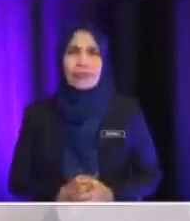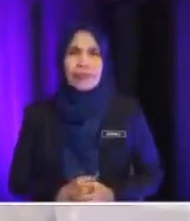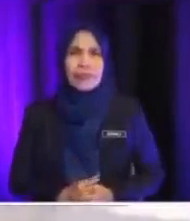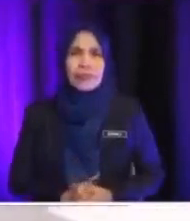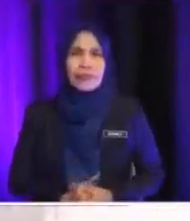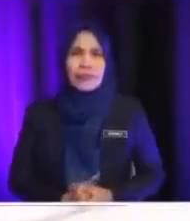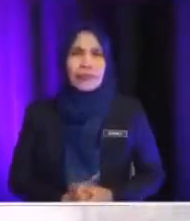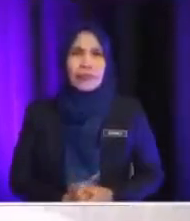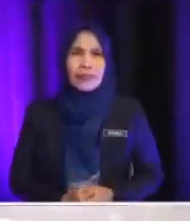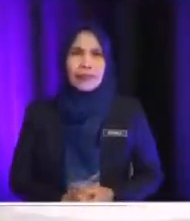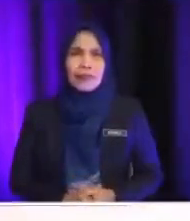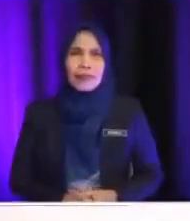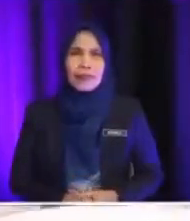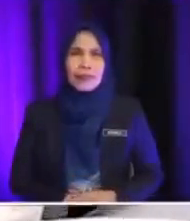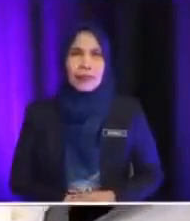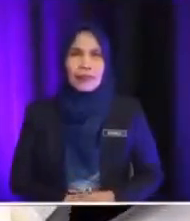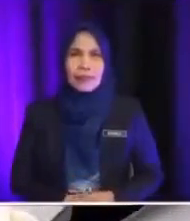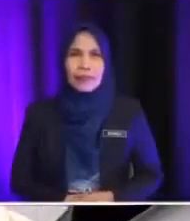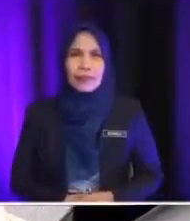lagi satu.